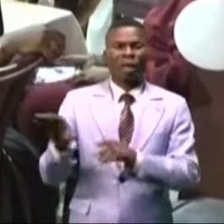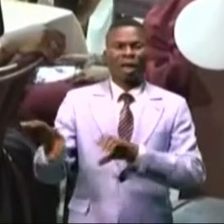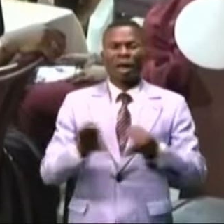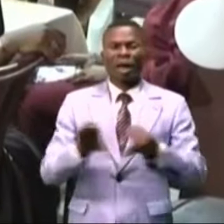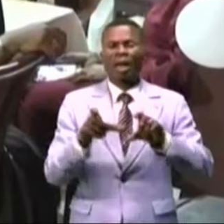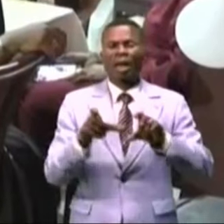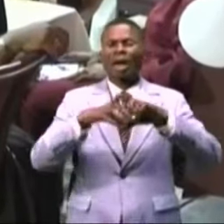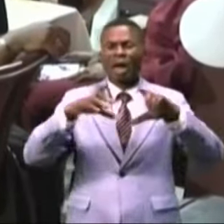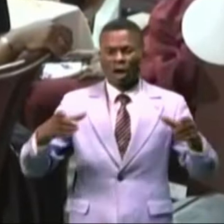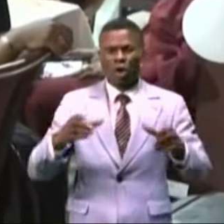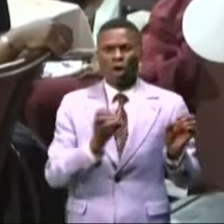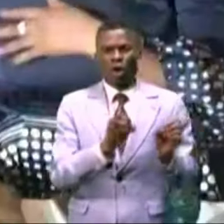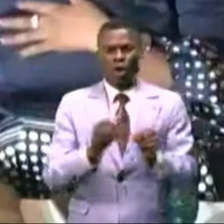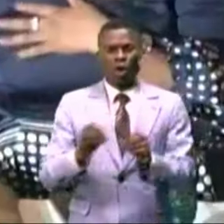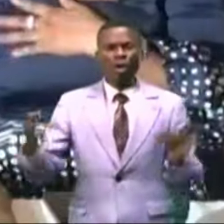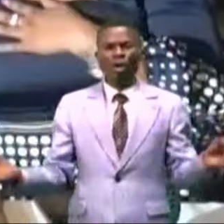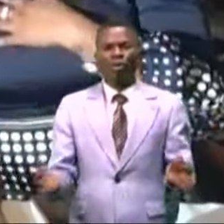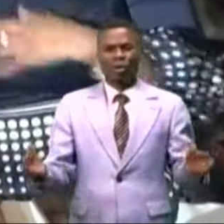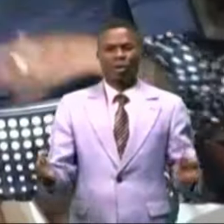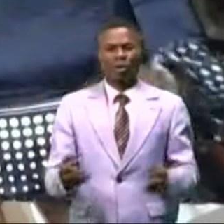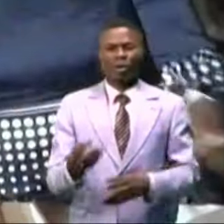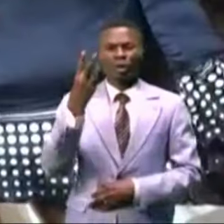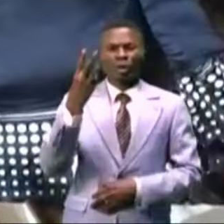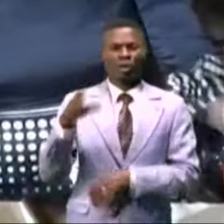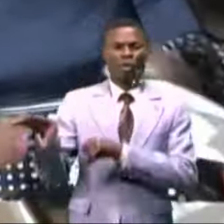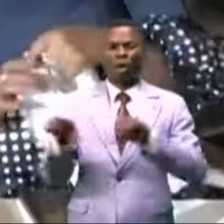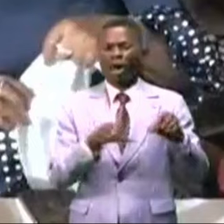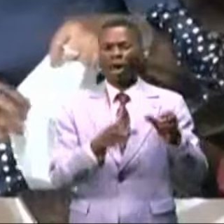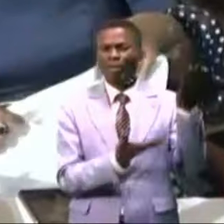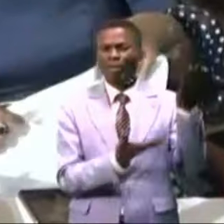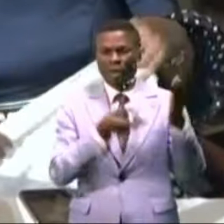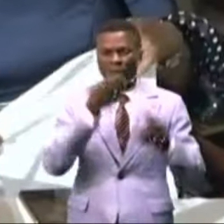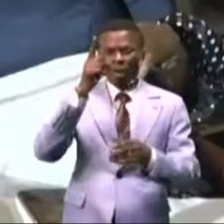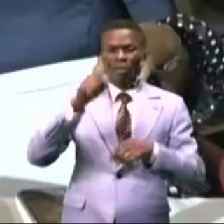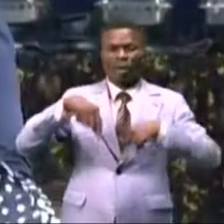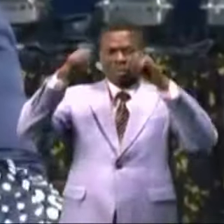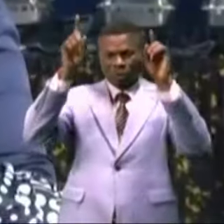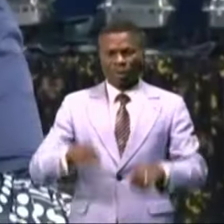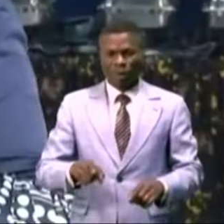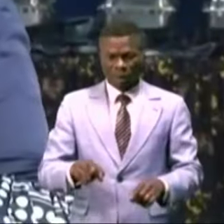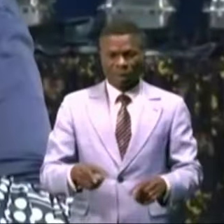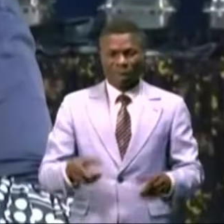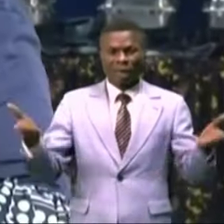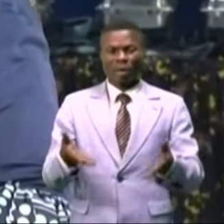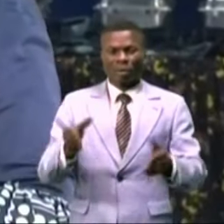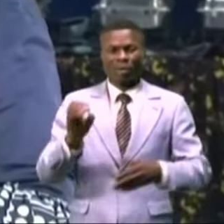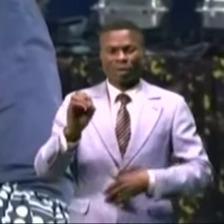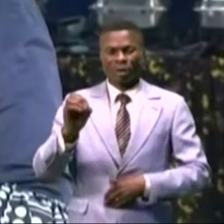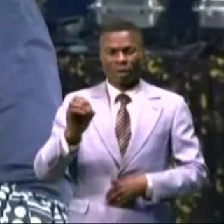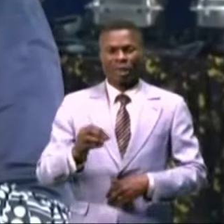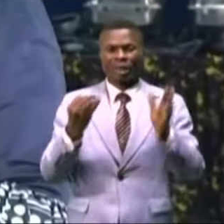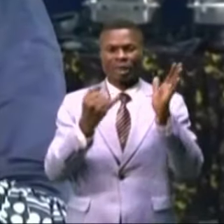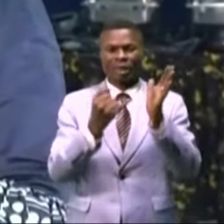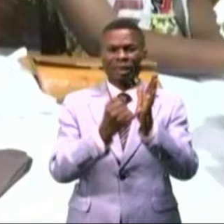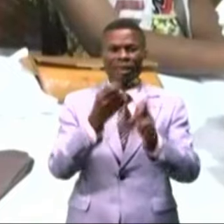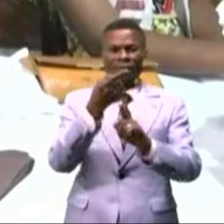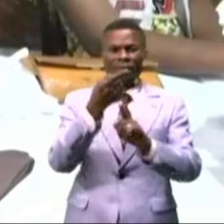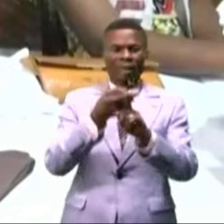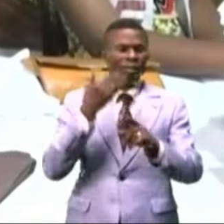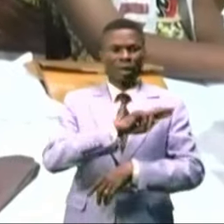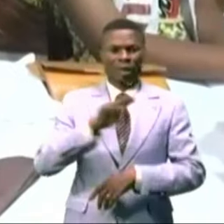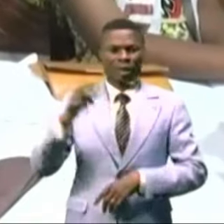a été organisée pour célébrer les trois événements dont la première année de son existence, le 6 mai